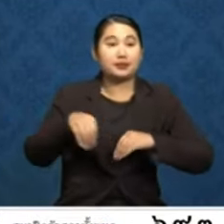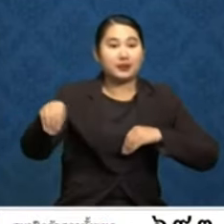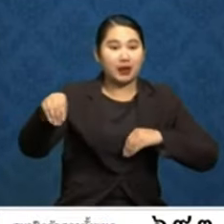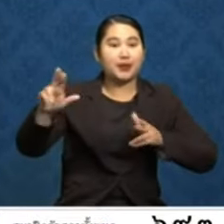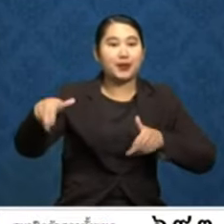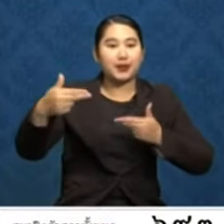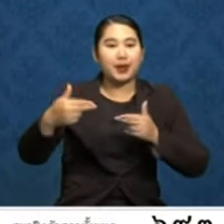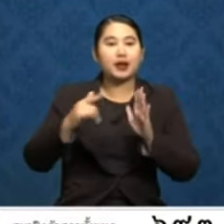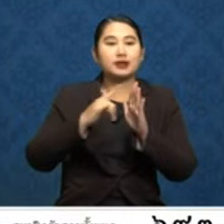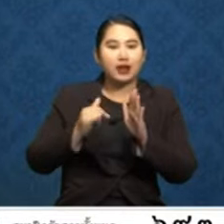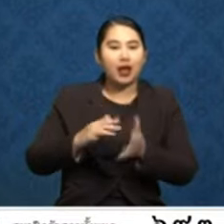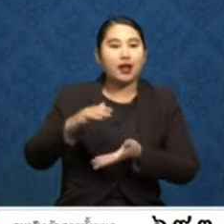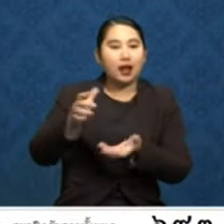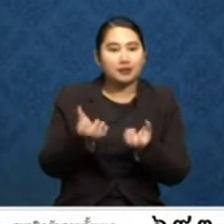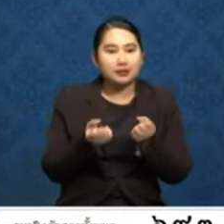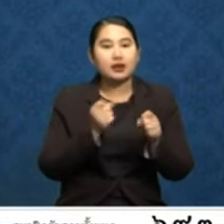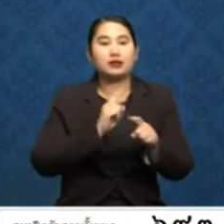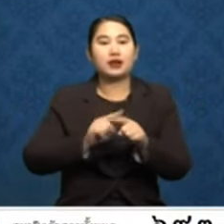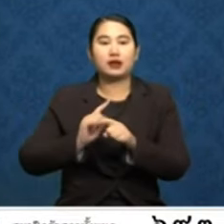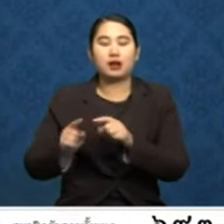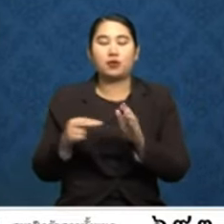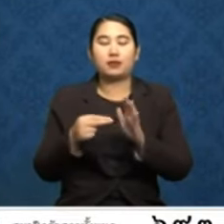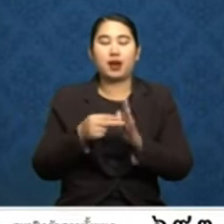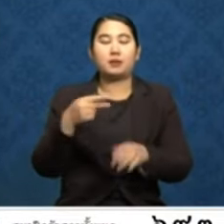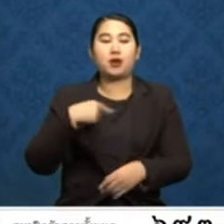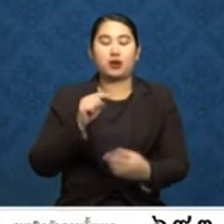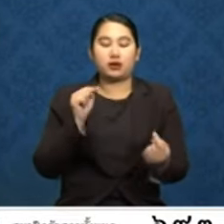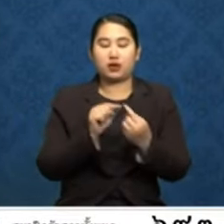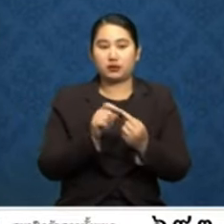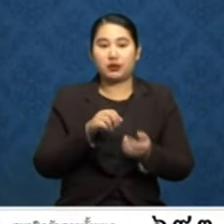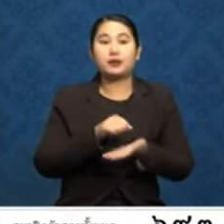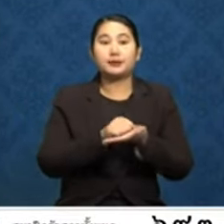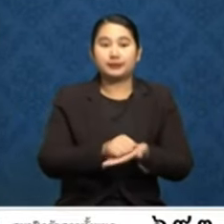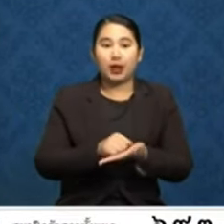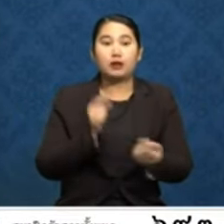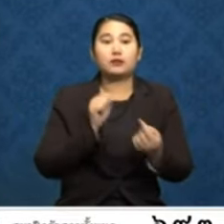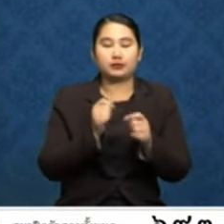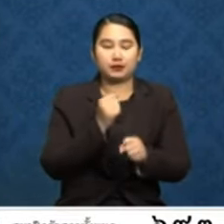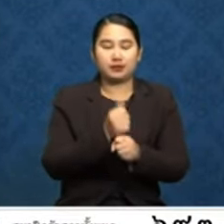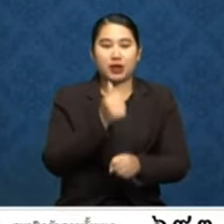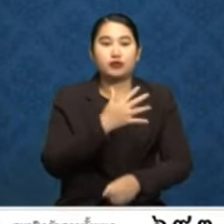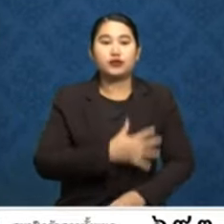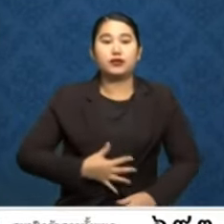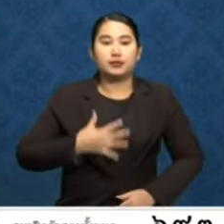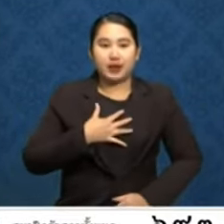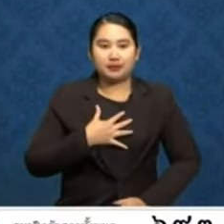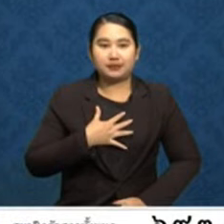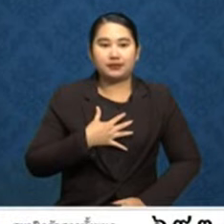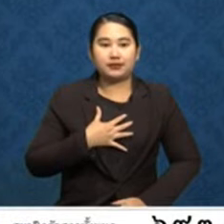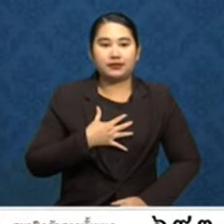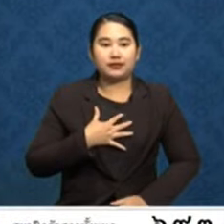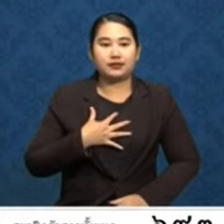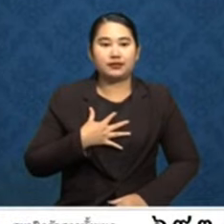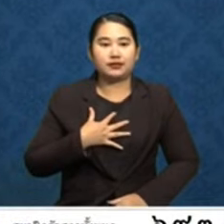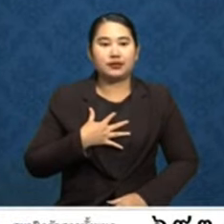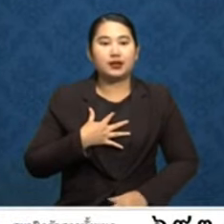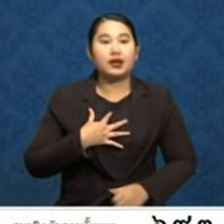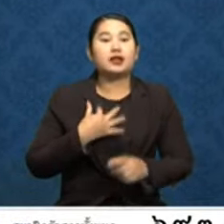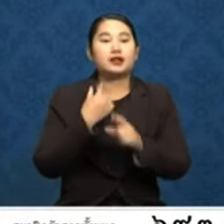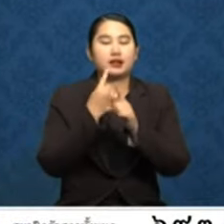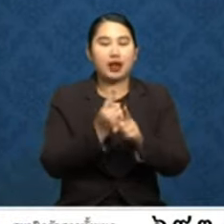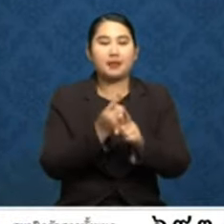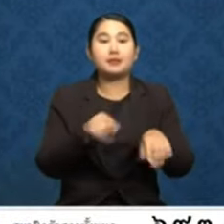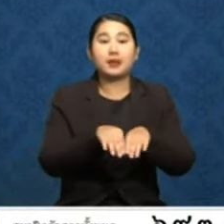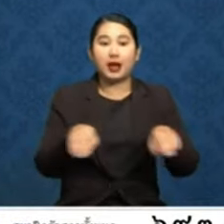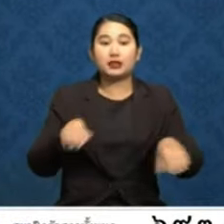ซินเพื่อให้คนไทยเข้าถึงระบบบริการสุขภาพที่มีสุขภาพตามมาตรฐานสากลล